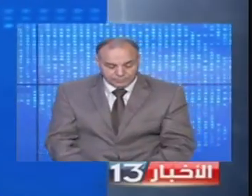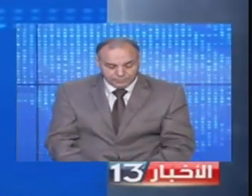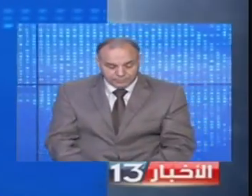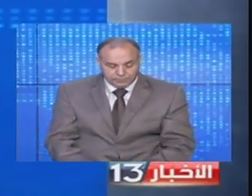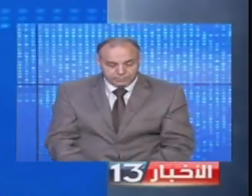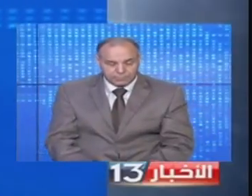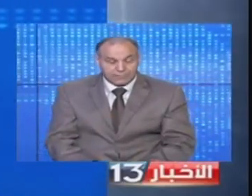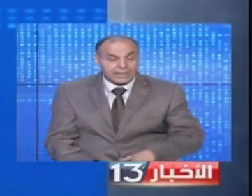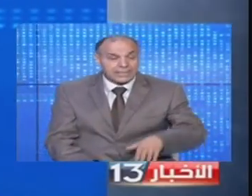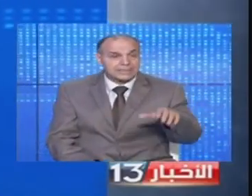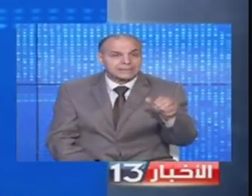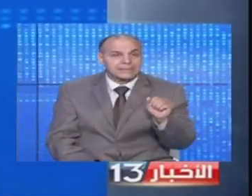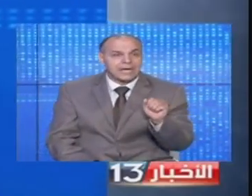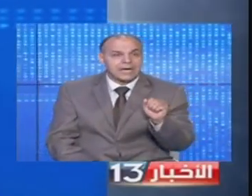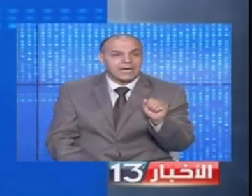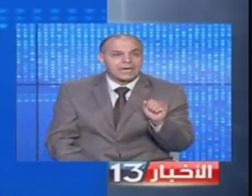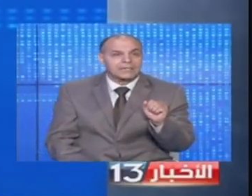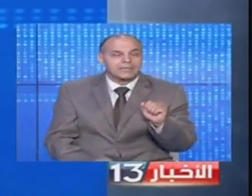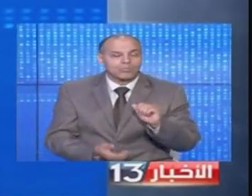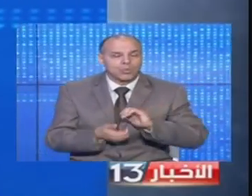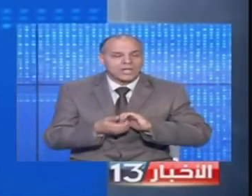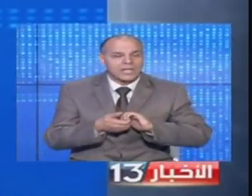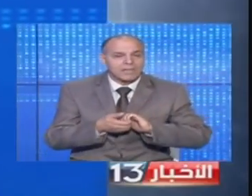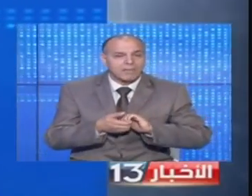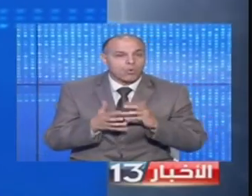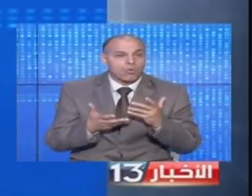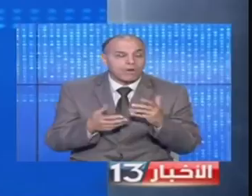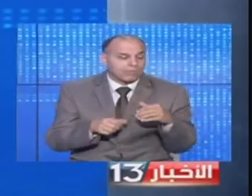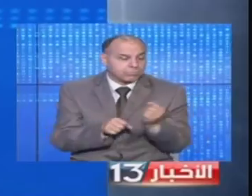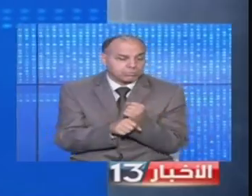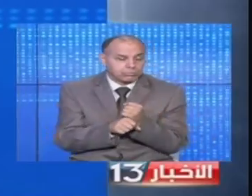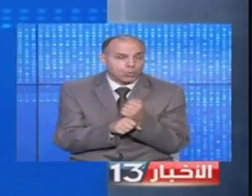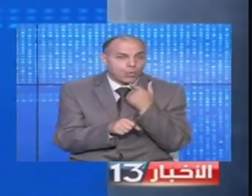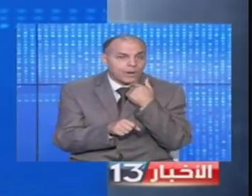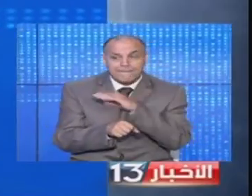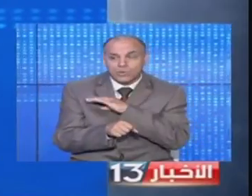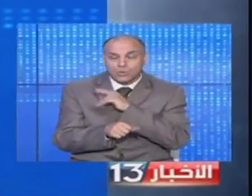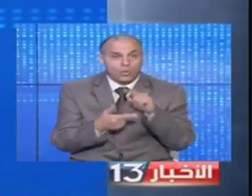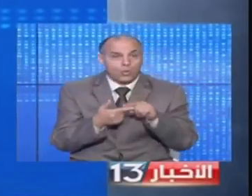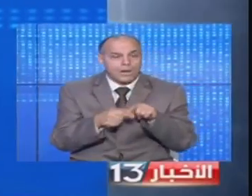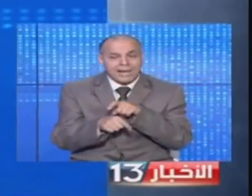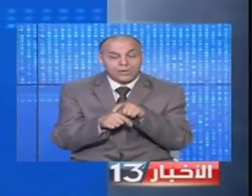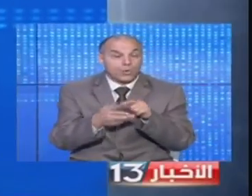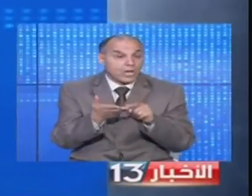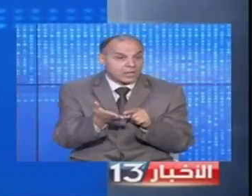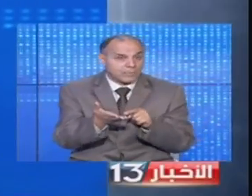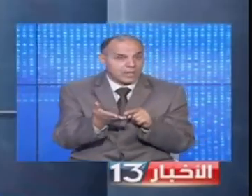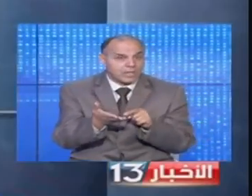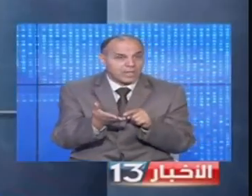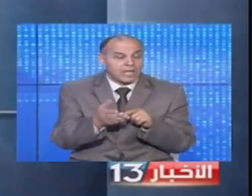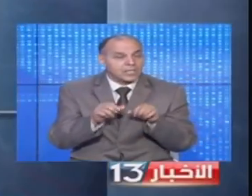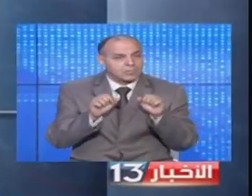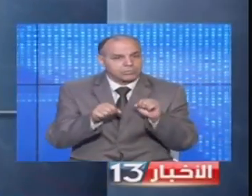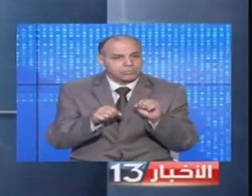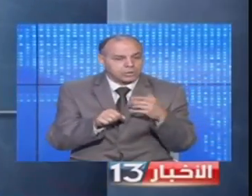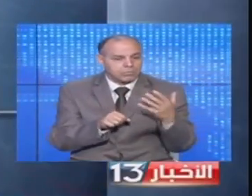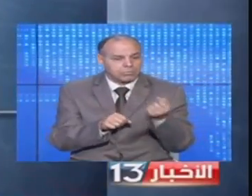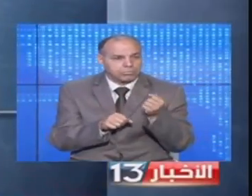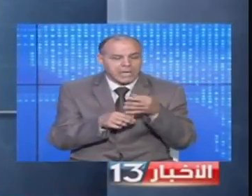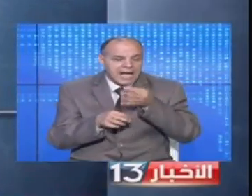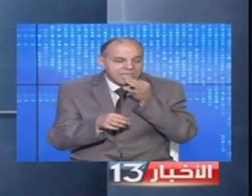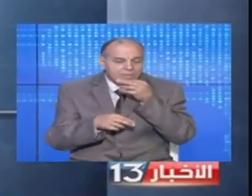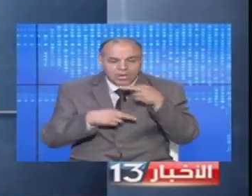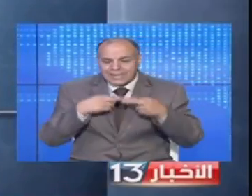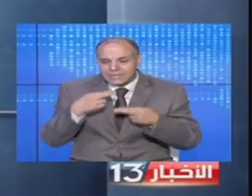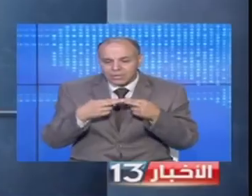دعت المنظمه الوطنيه لرواد الاعمال صوره الجهويه والمحليه الى تمكين اصحاب المقاهي